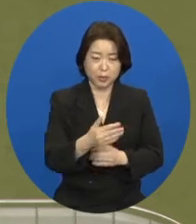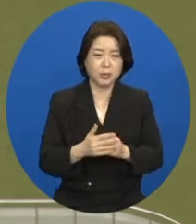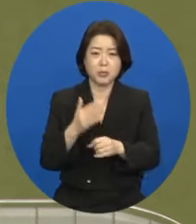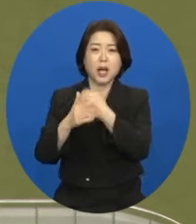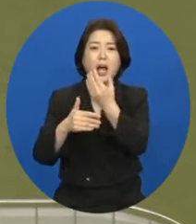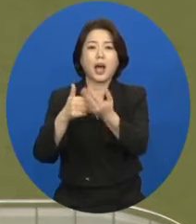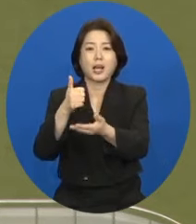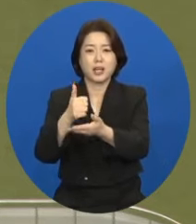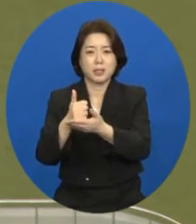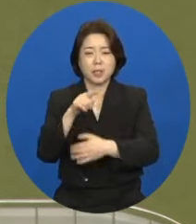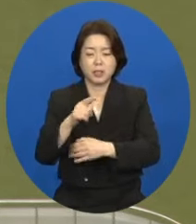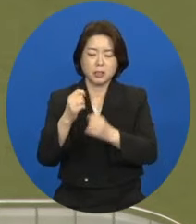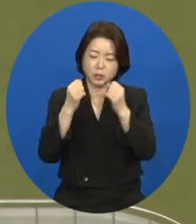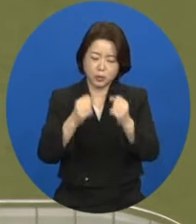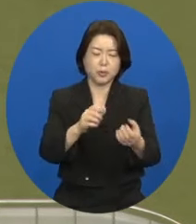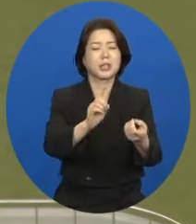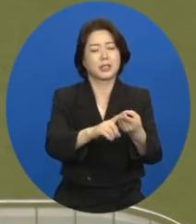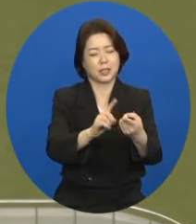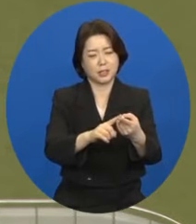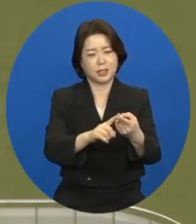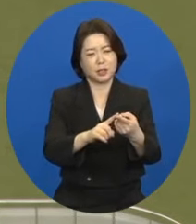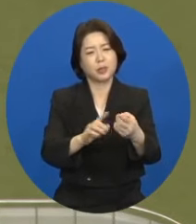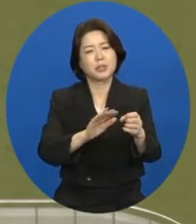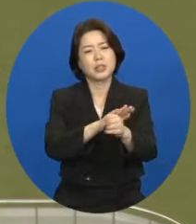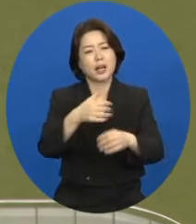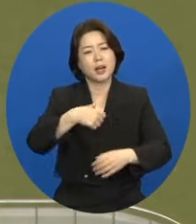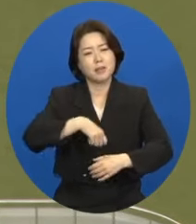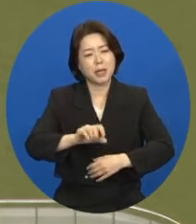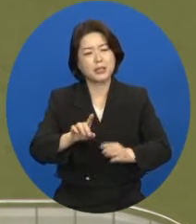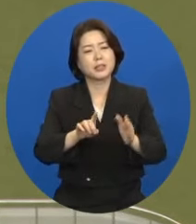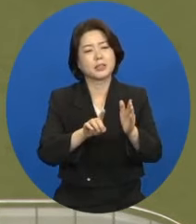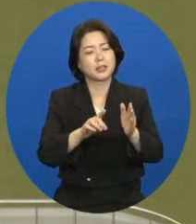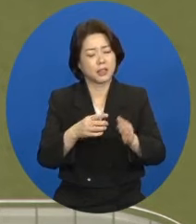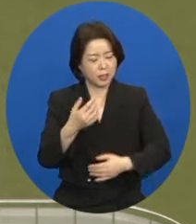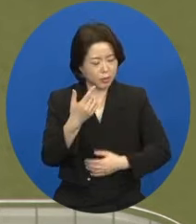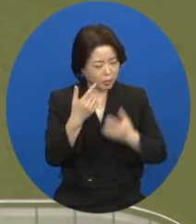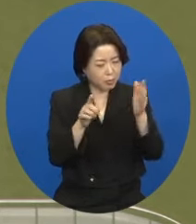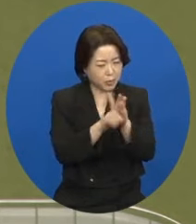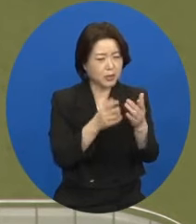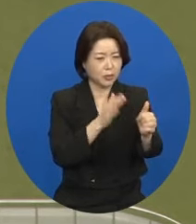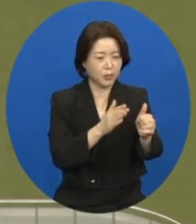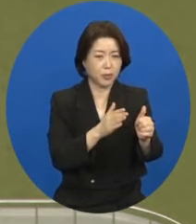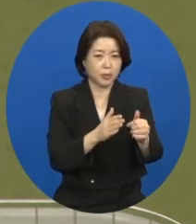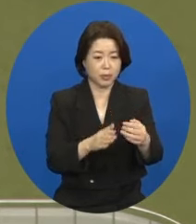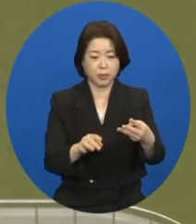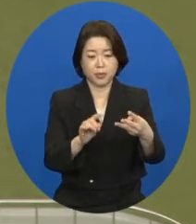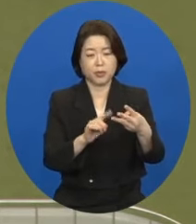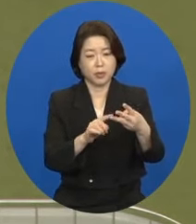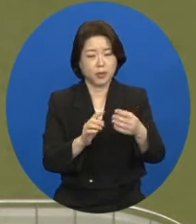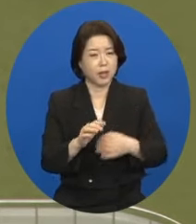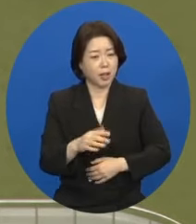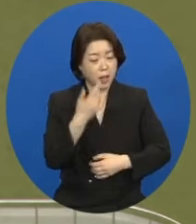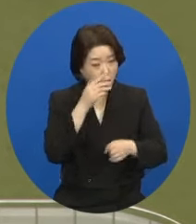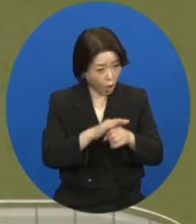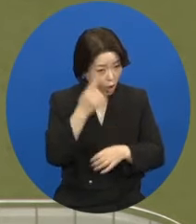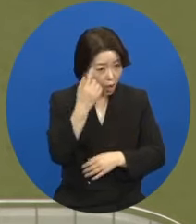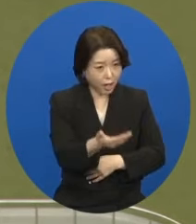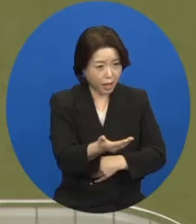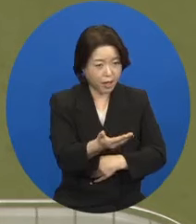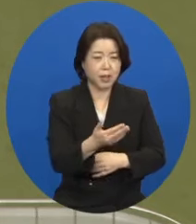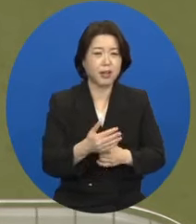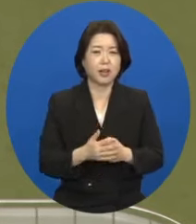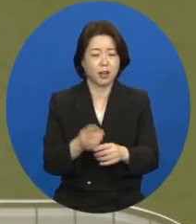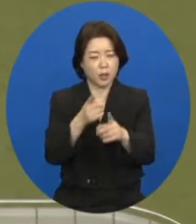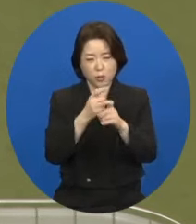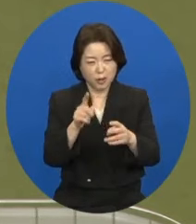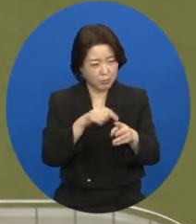하나님의 그 존재 자체로 사랑받는 아들입니다. 꼭 잊지 마십시오. 세 번째, 억울하십니까?